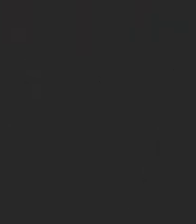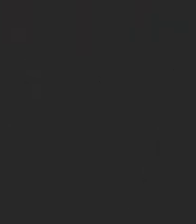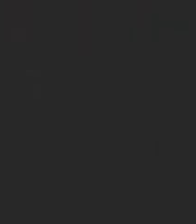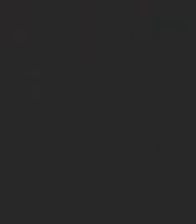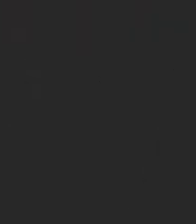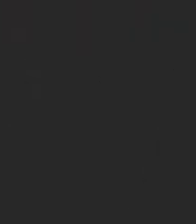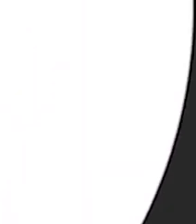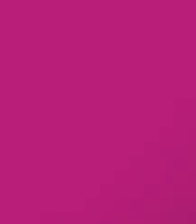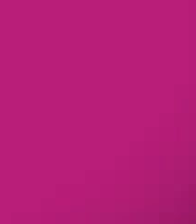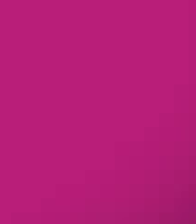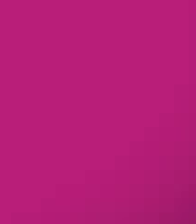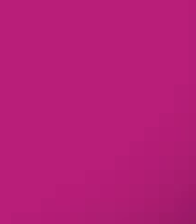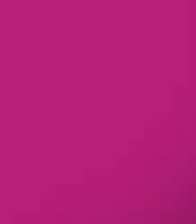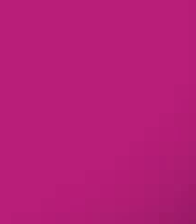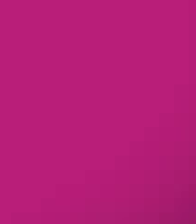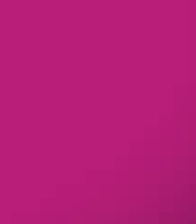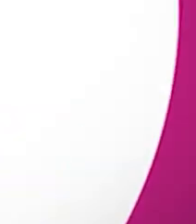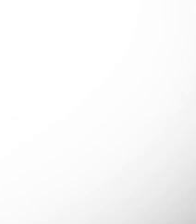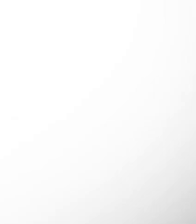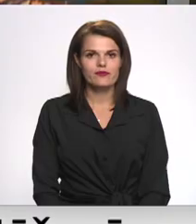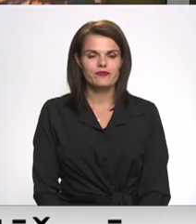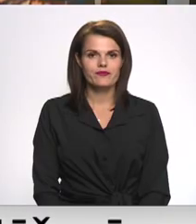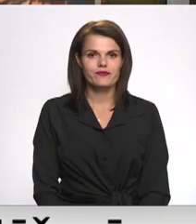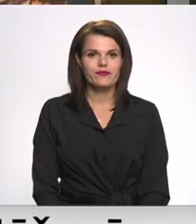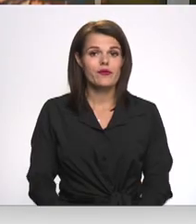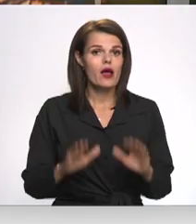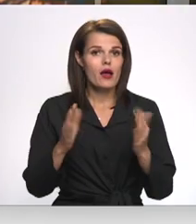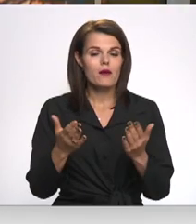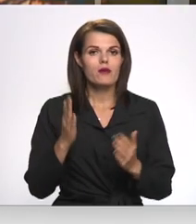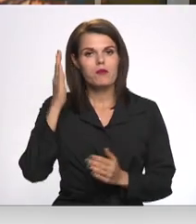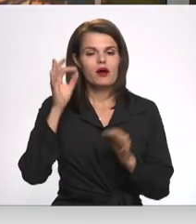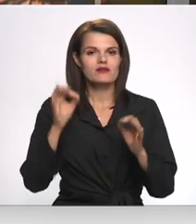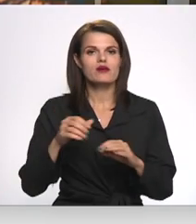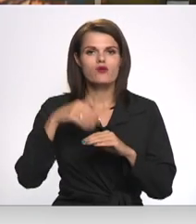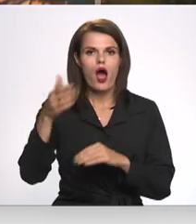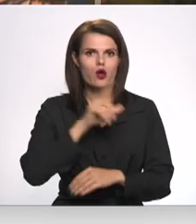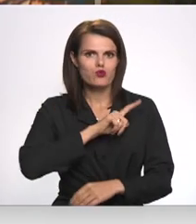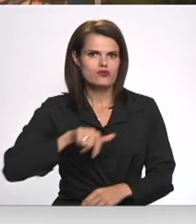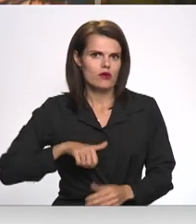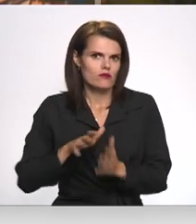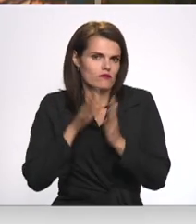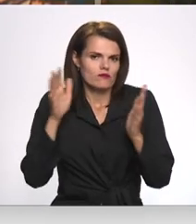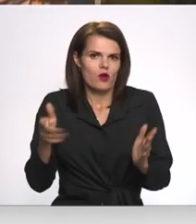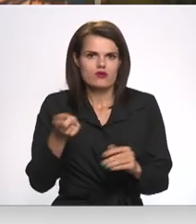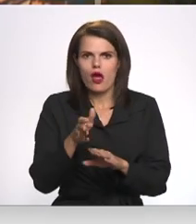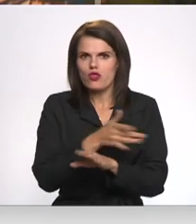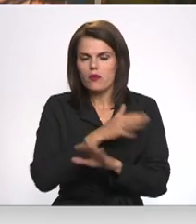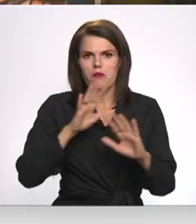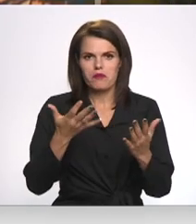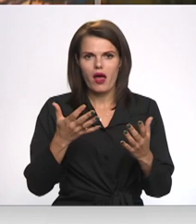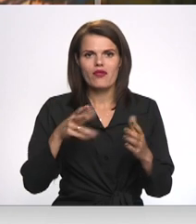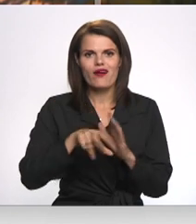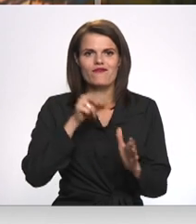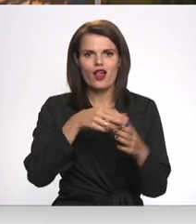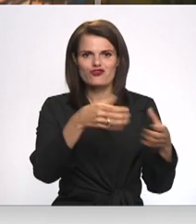Re, viss ēters ir te! Bet balstiesīgo ārpus Latvijas ir tik daudz kā nekad iepriekš, bet iecirkņu